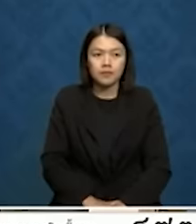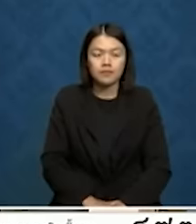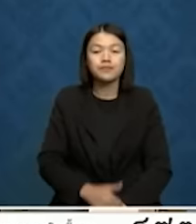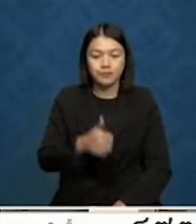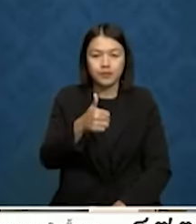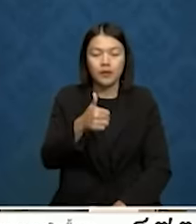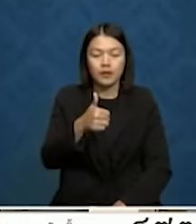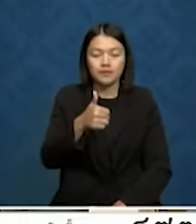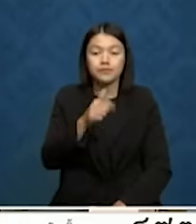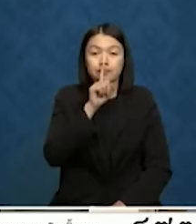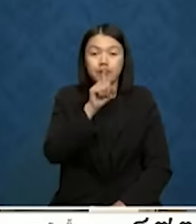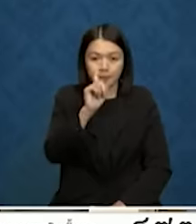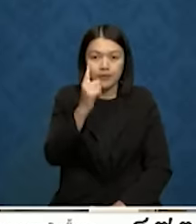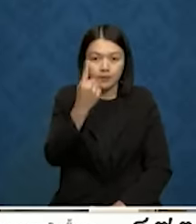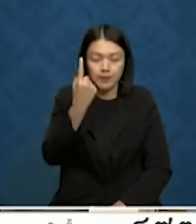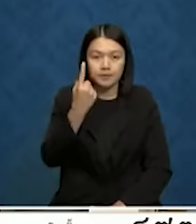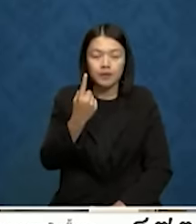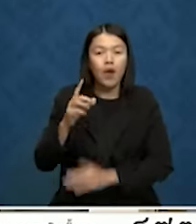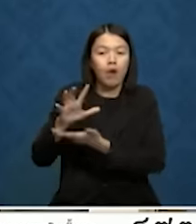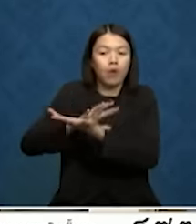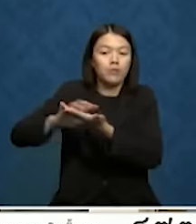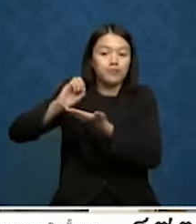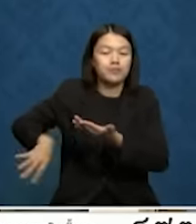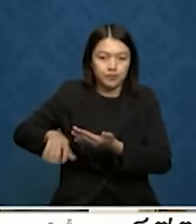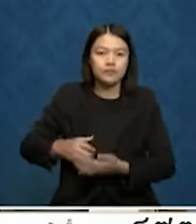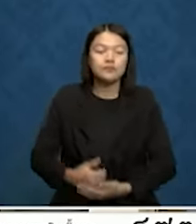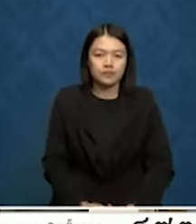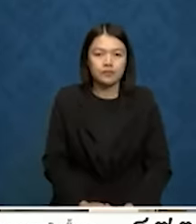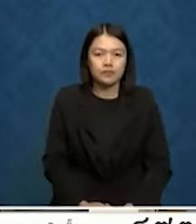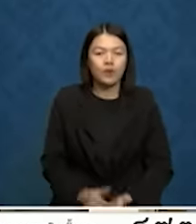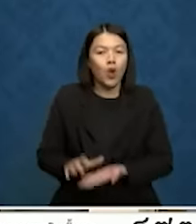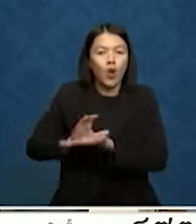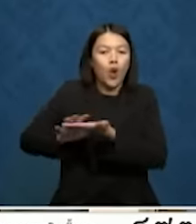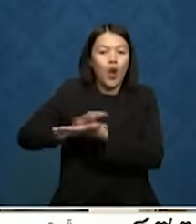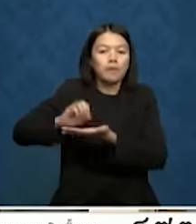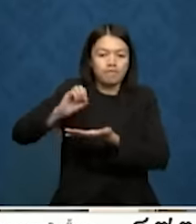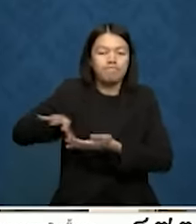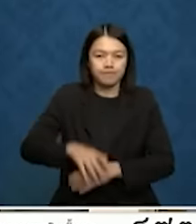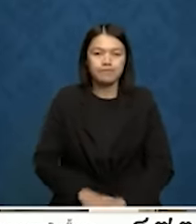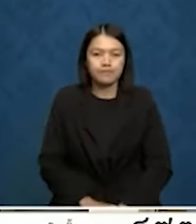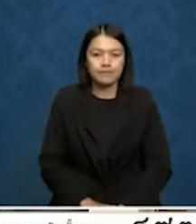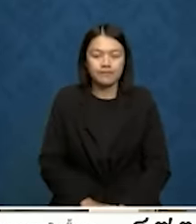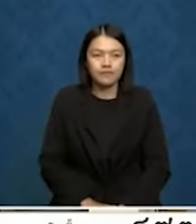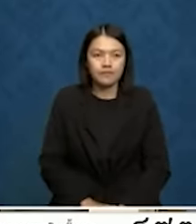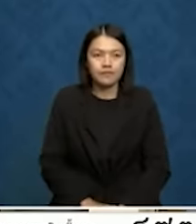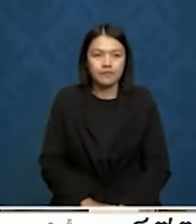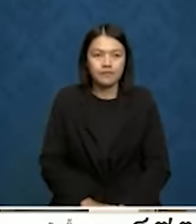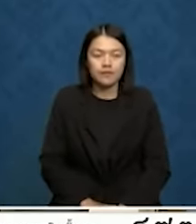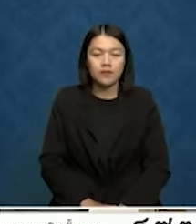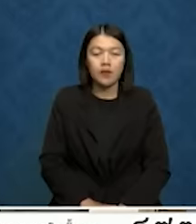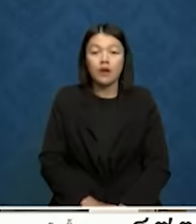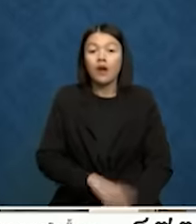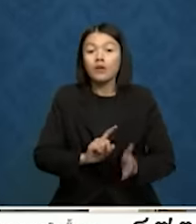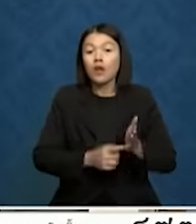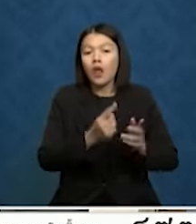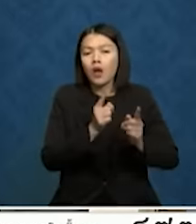ได้ครับถามใหม่ก็ได้ก็ต้องลบอันนี้ก่อนครับลบอันนี้ไปก่อนครับเพราะนั้นตอนแรกก็เรา